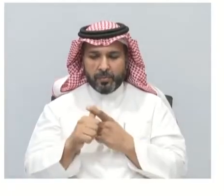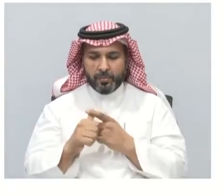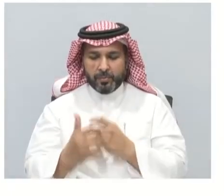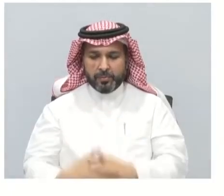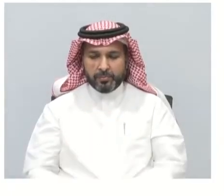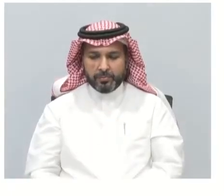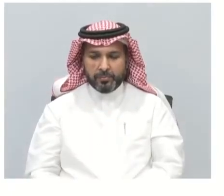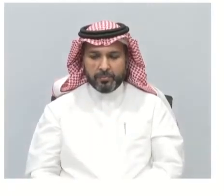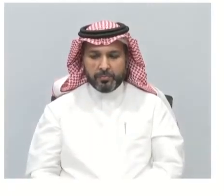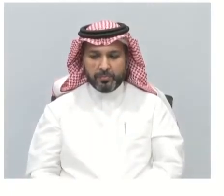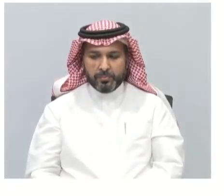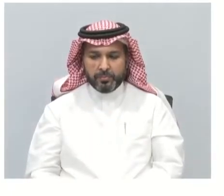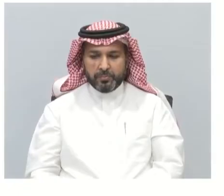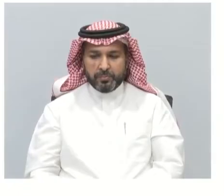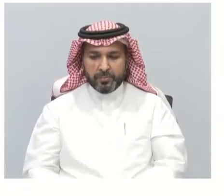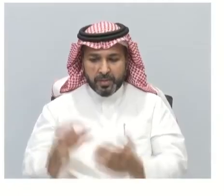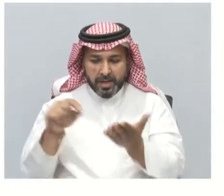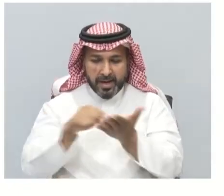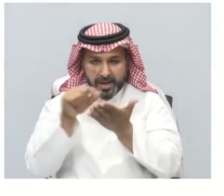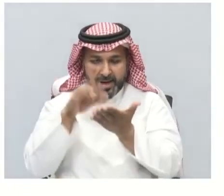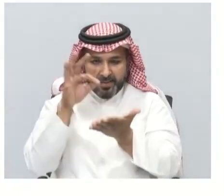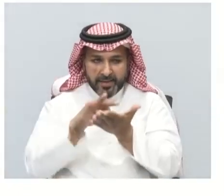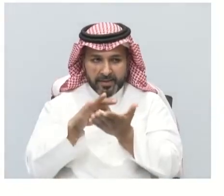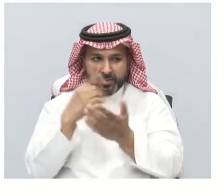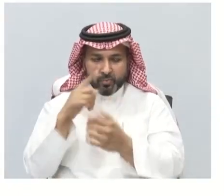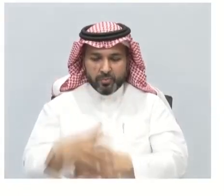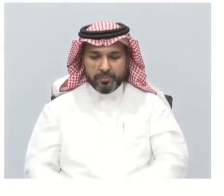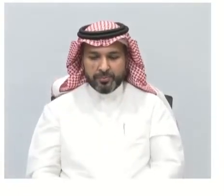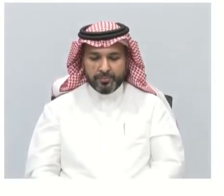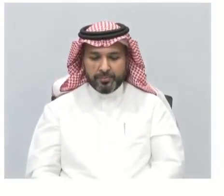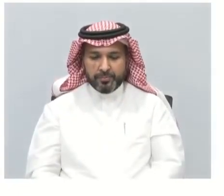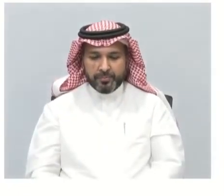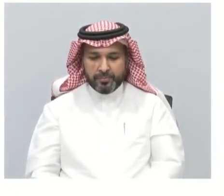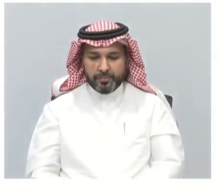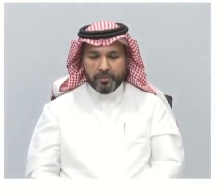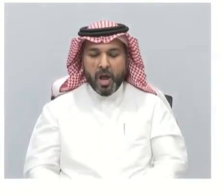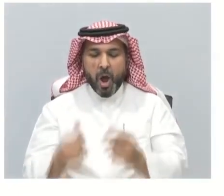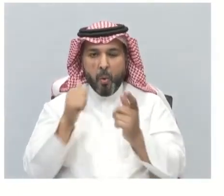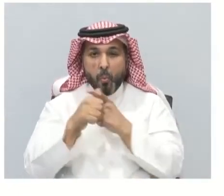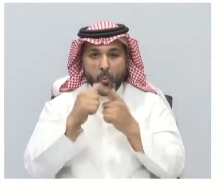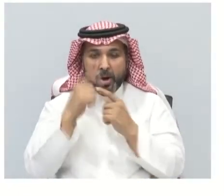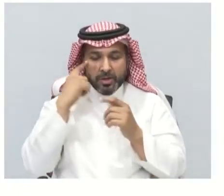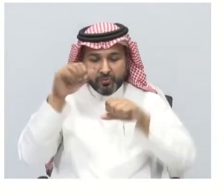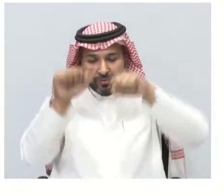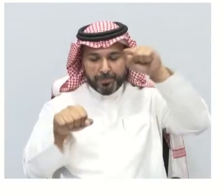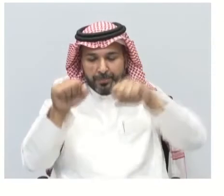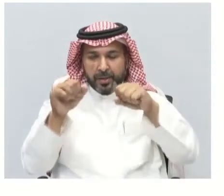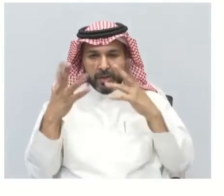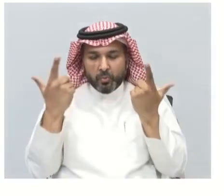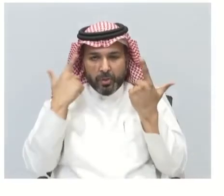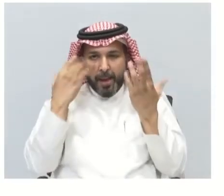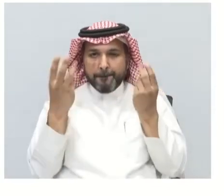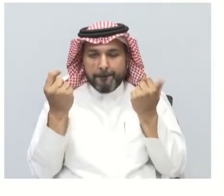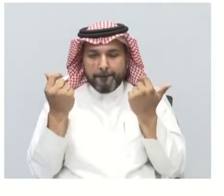هذه نقطه التقاطع اللي عندي موجوده هذه هي التقاطع اول حاجه نوجد الميل الميل عندي